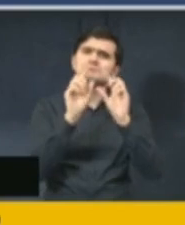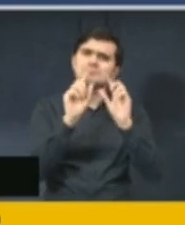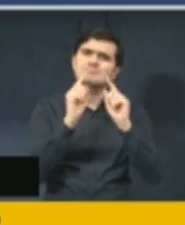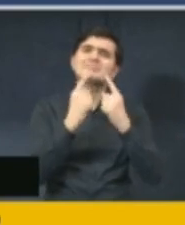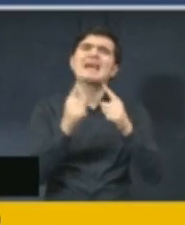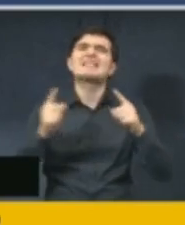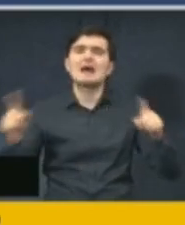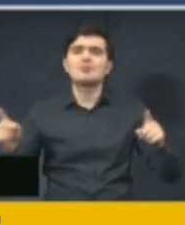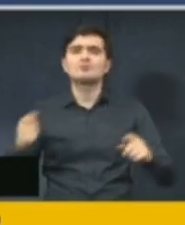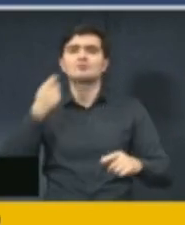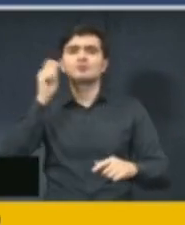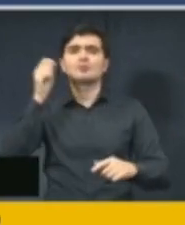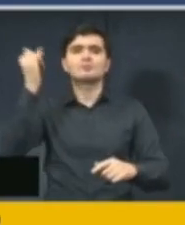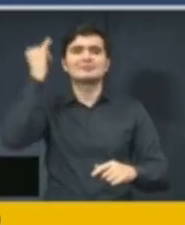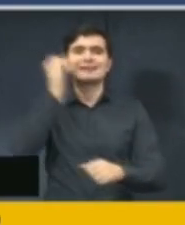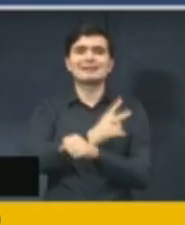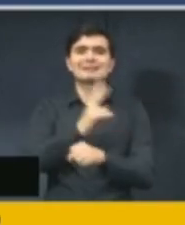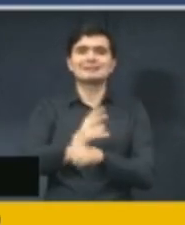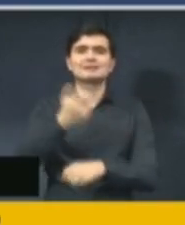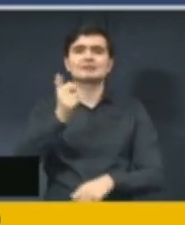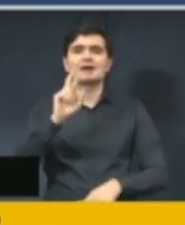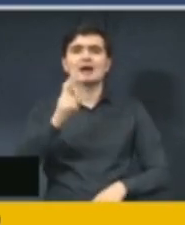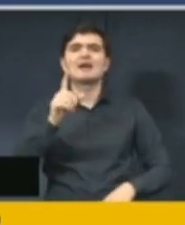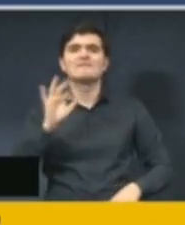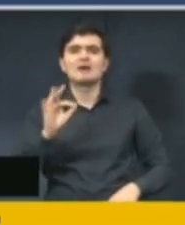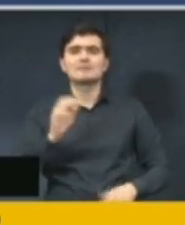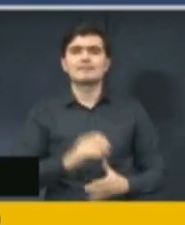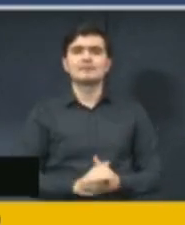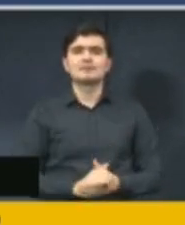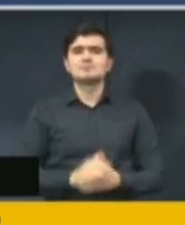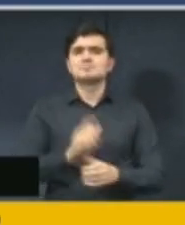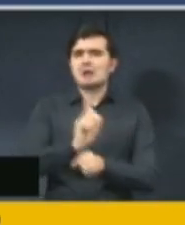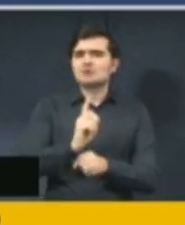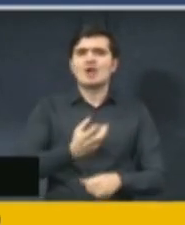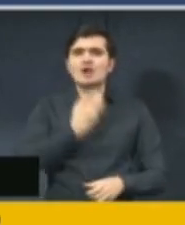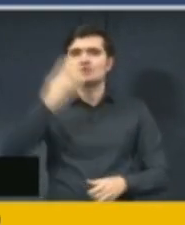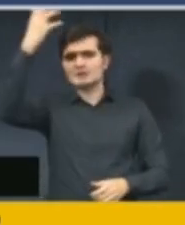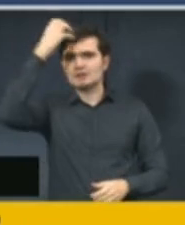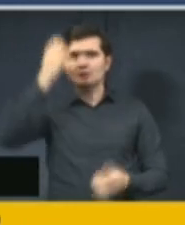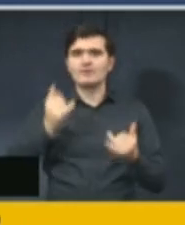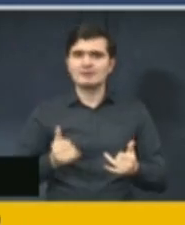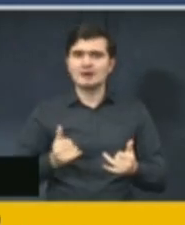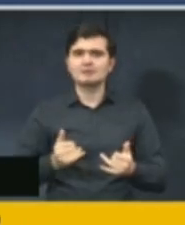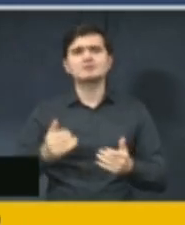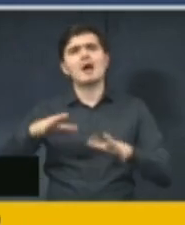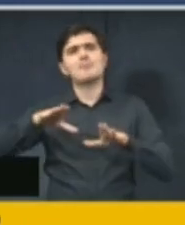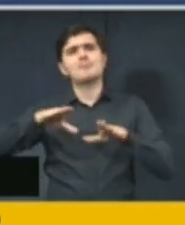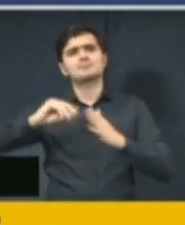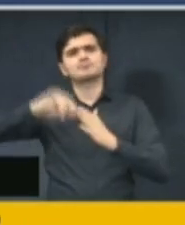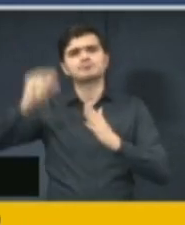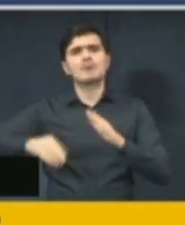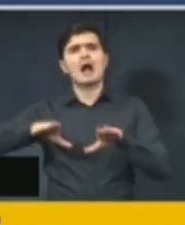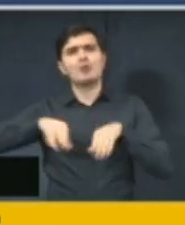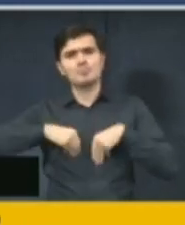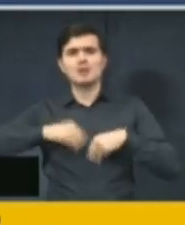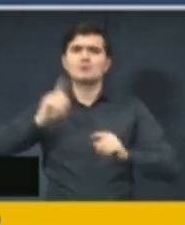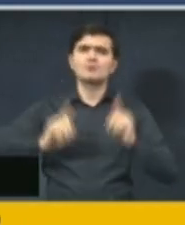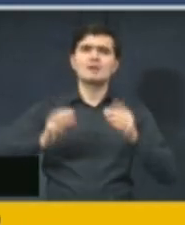de domnul secretar de stat Raed Arafat. În aceeași ședință de guvern astăzi am adoptat și câteva